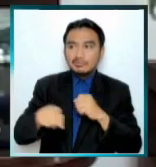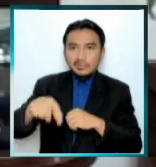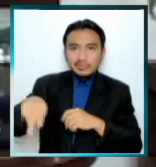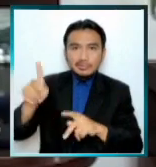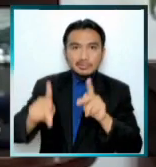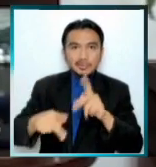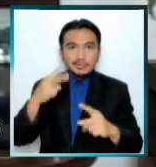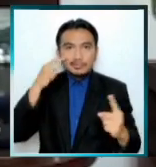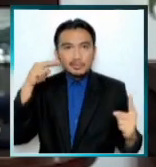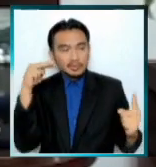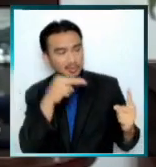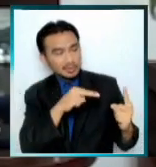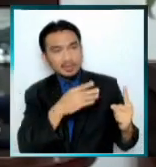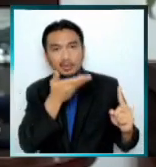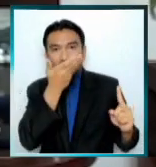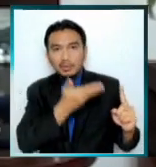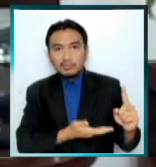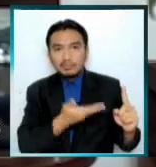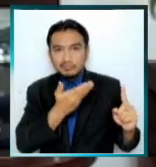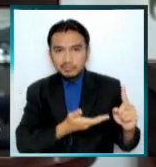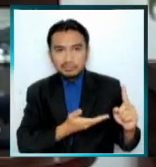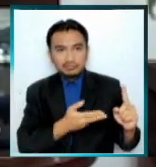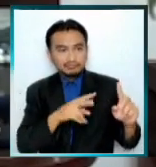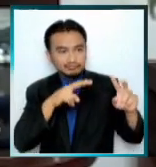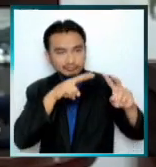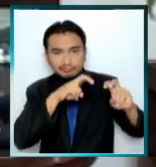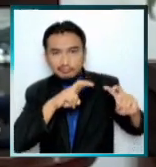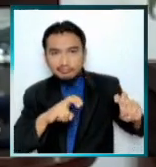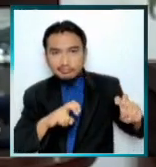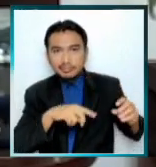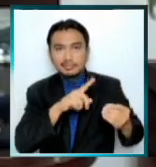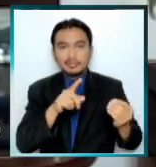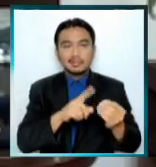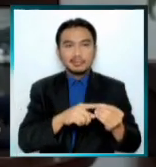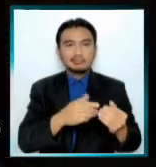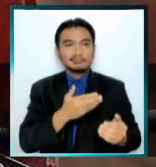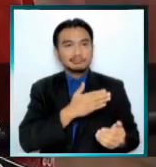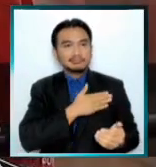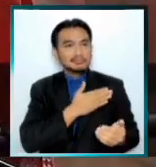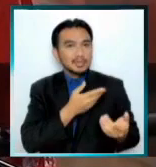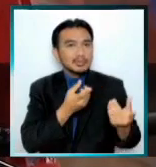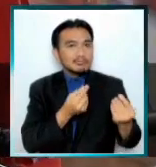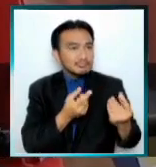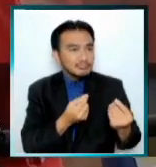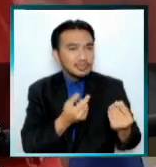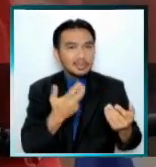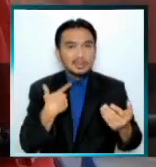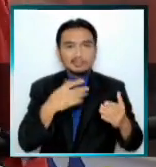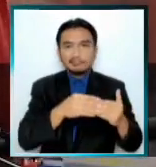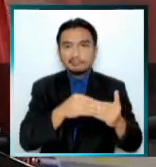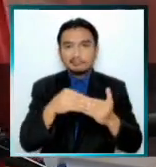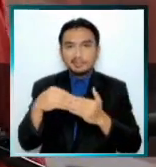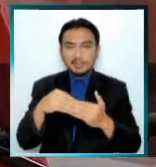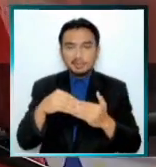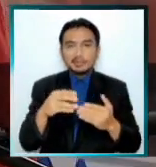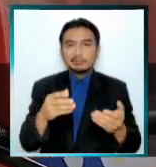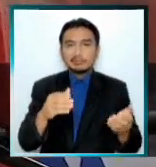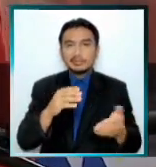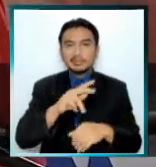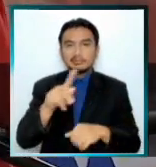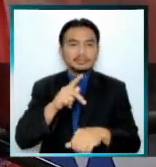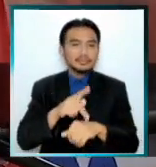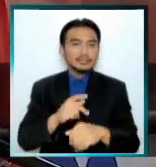bayan ang pagkatao, integridad at kahandaang mamuno ng kandidato. Binanggit rin ni Atienza ang